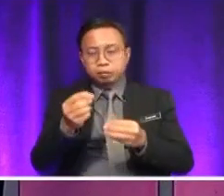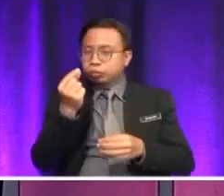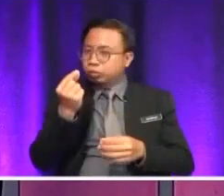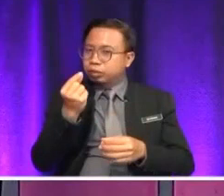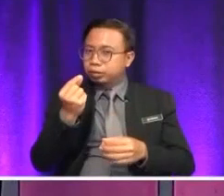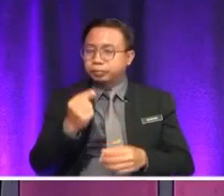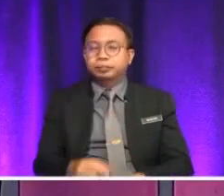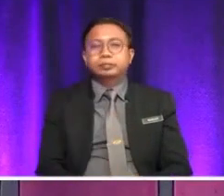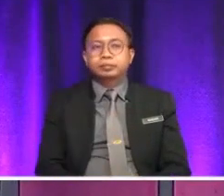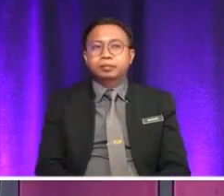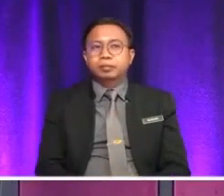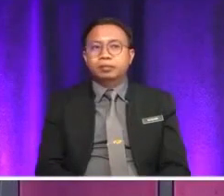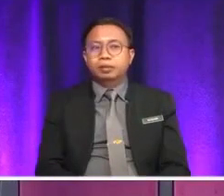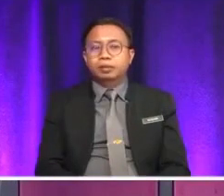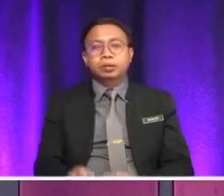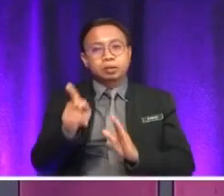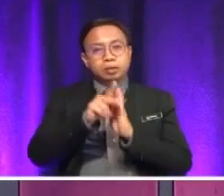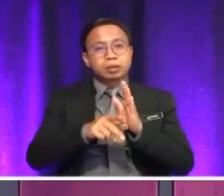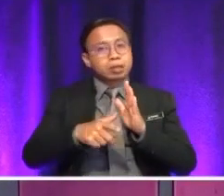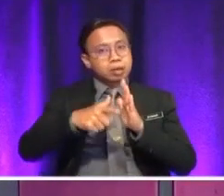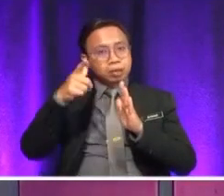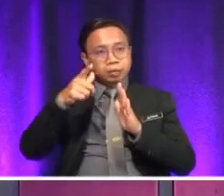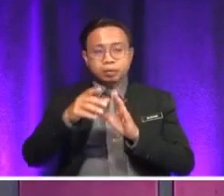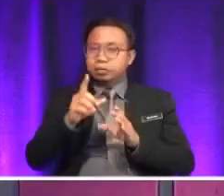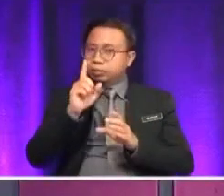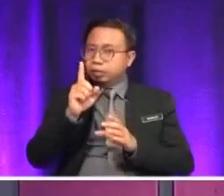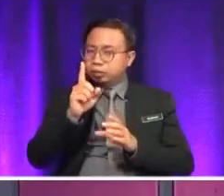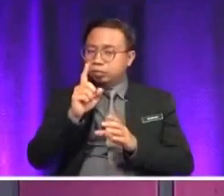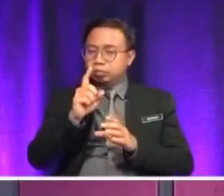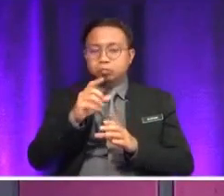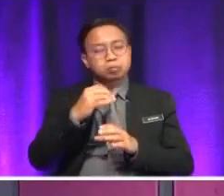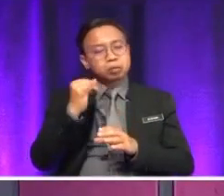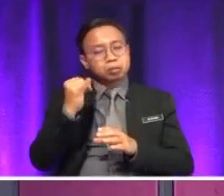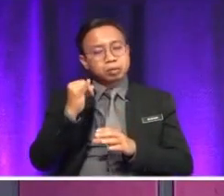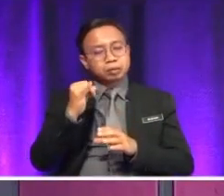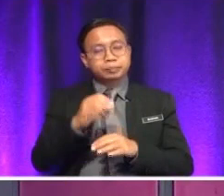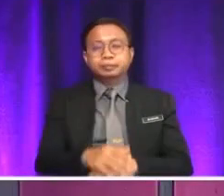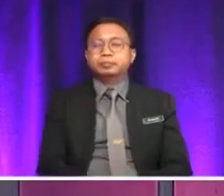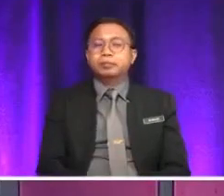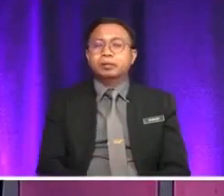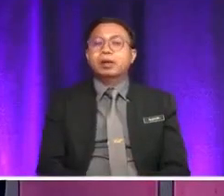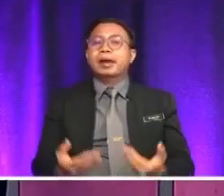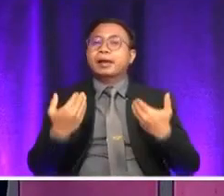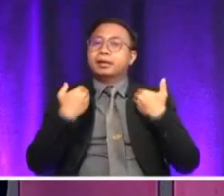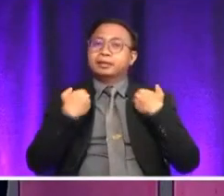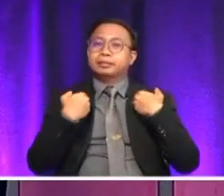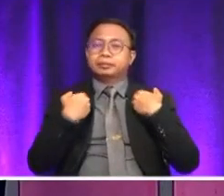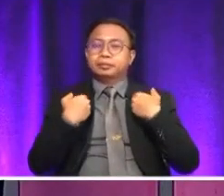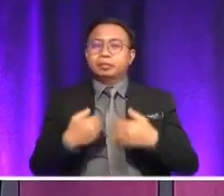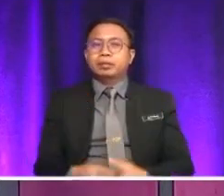sedikit orang kata kelebihan, okey, yang satu ni tak puas hati. Okey, ada juga yang